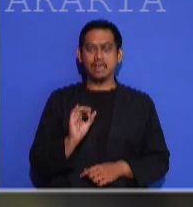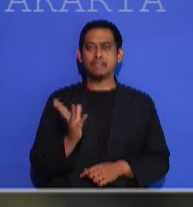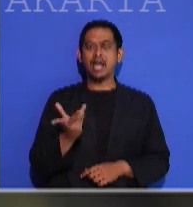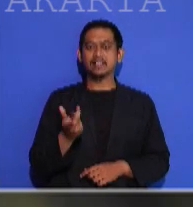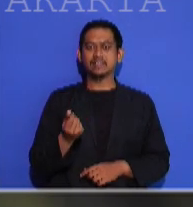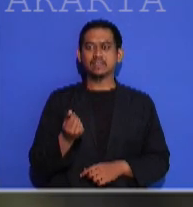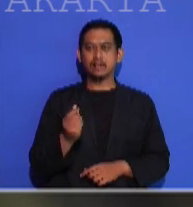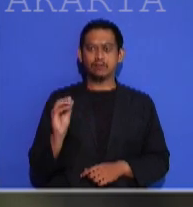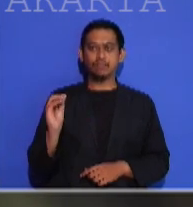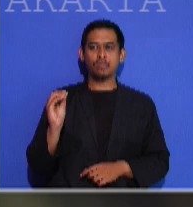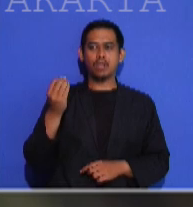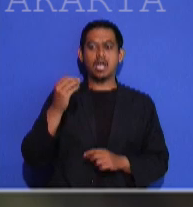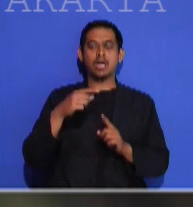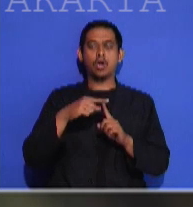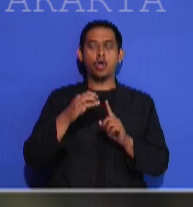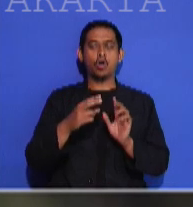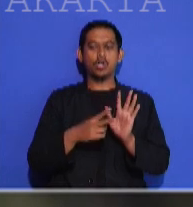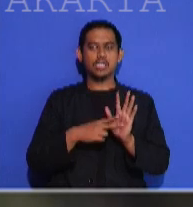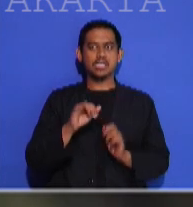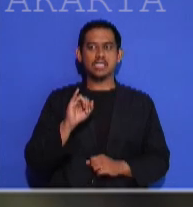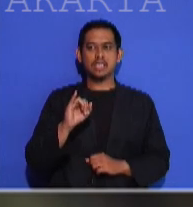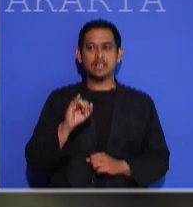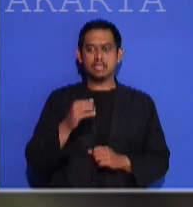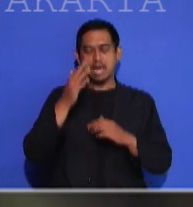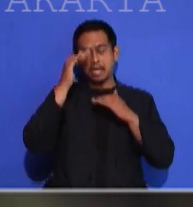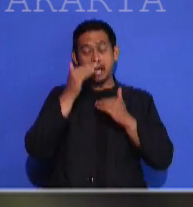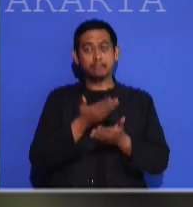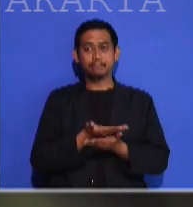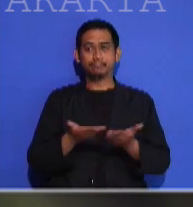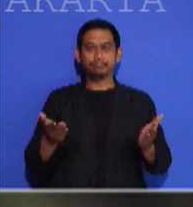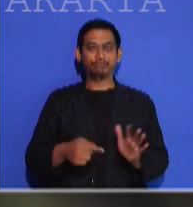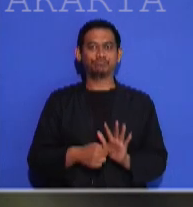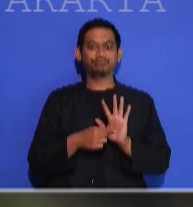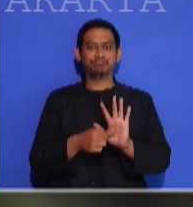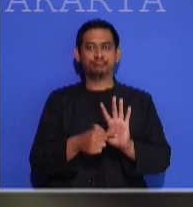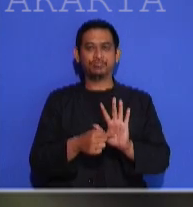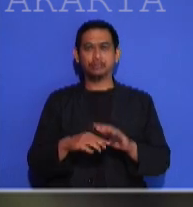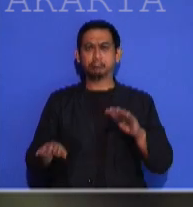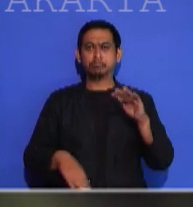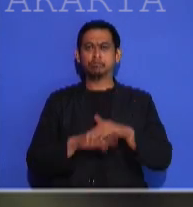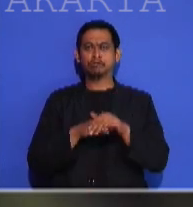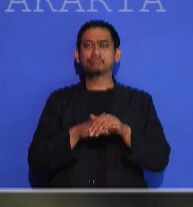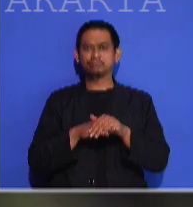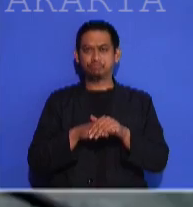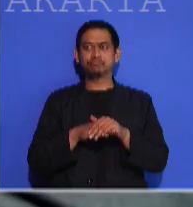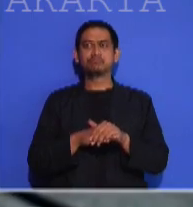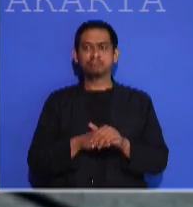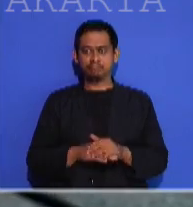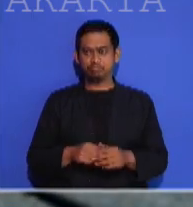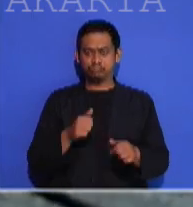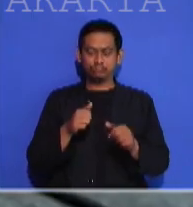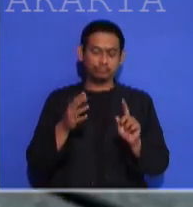KONI dy berharap para atlet bisa berkompetisi secara all out dan menjunjung tinggi sportivitas serta menjadi